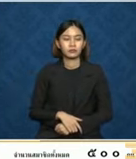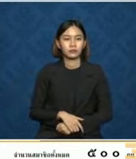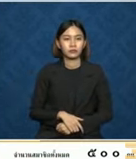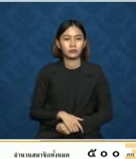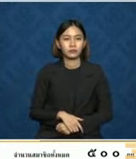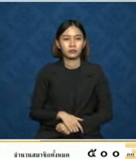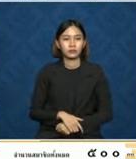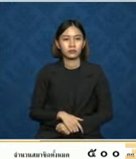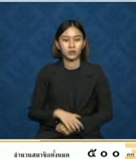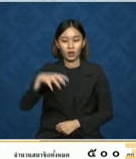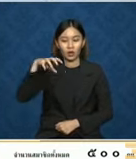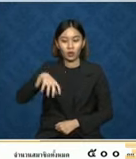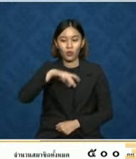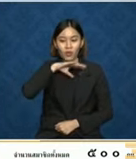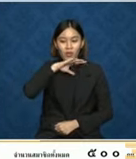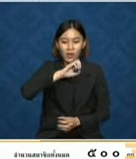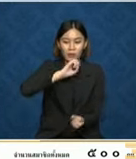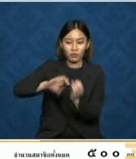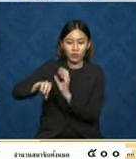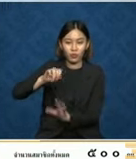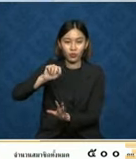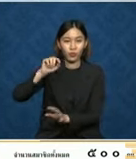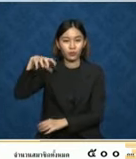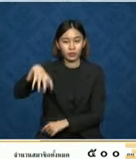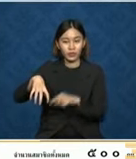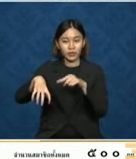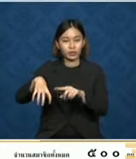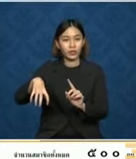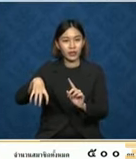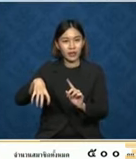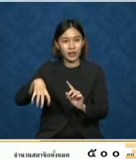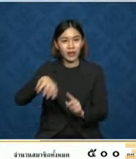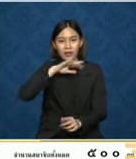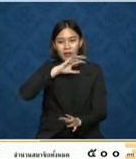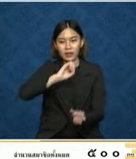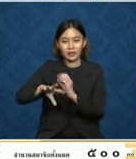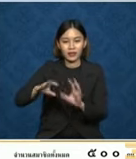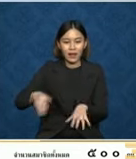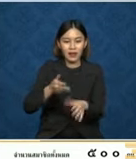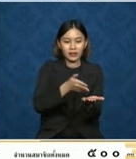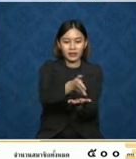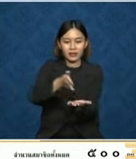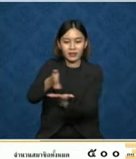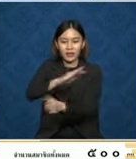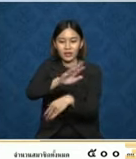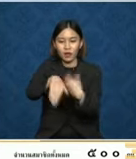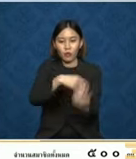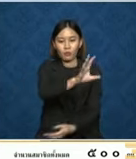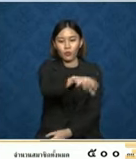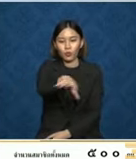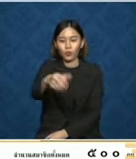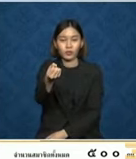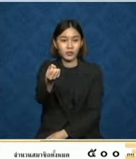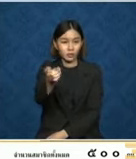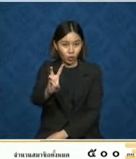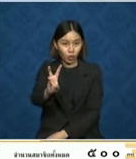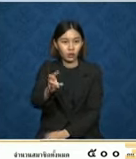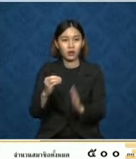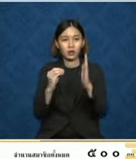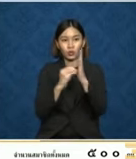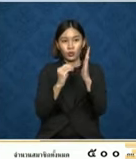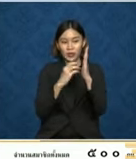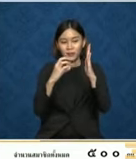ที่กำจัดและขนถ่ายขยะมูลฝอยแห่งนี้ครับรับเอาขยะจากเขตรอบด้านถึง16เขตตั้งแต่กรุงเท